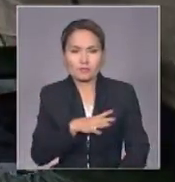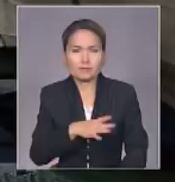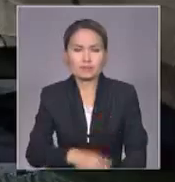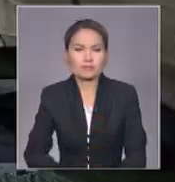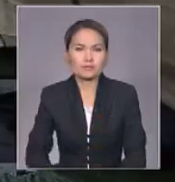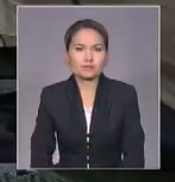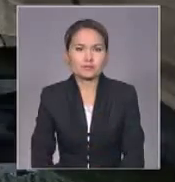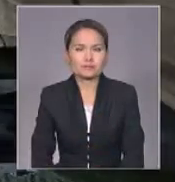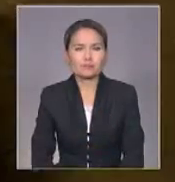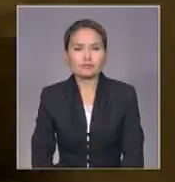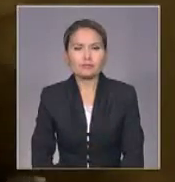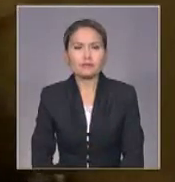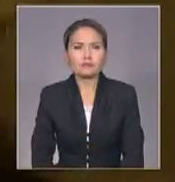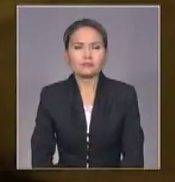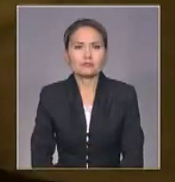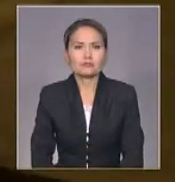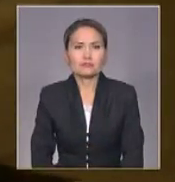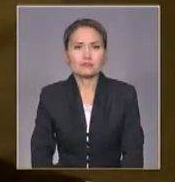қайтарылды.